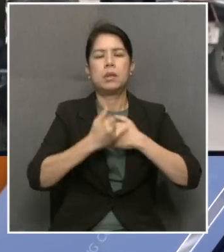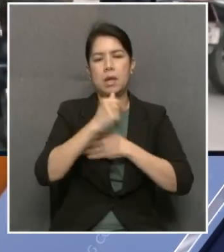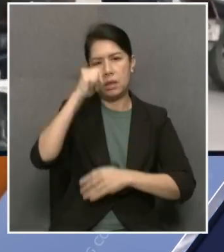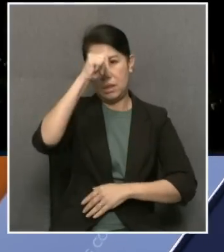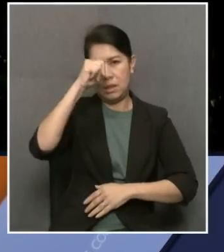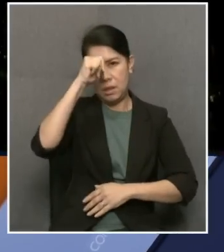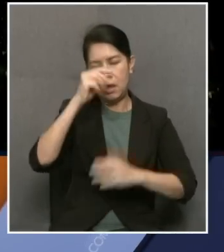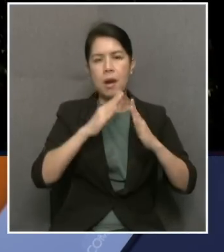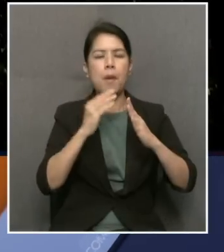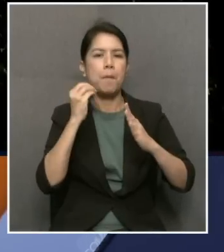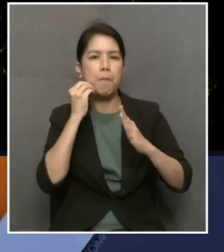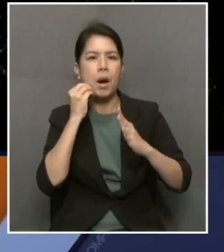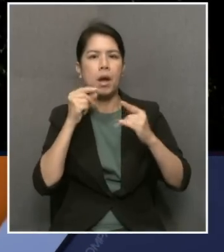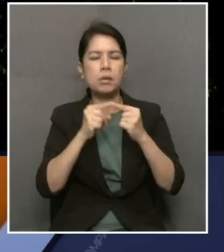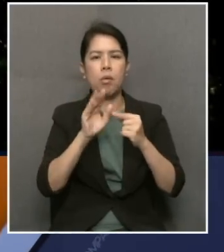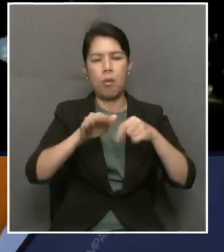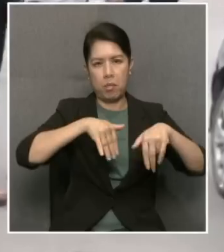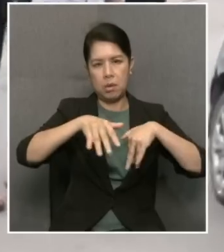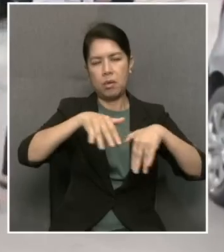ประชาชนได้รับผลกระทบครับ